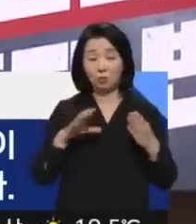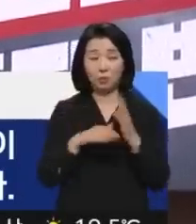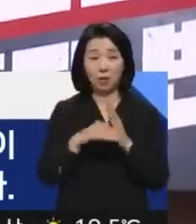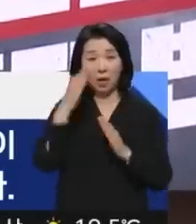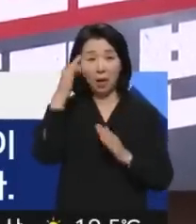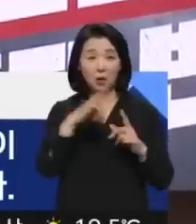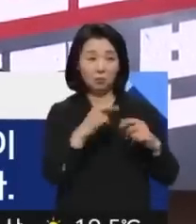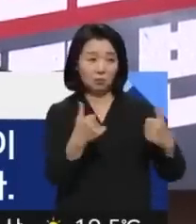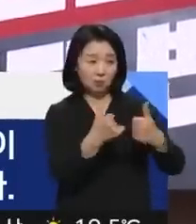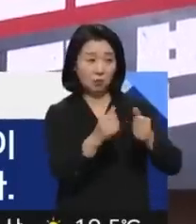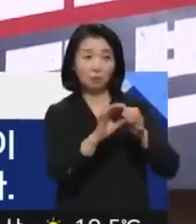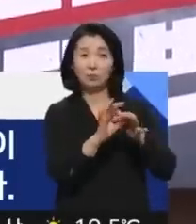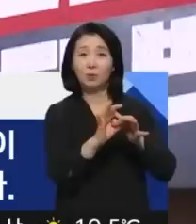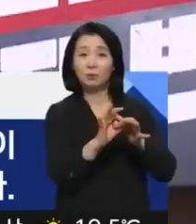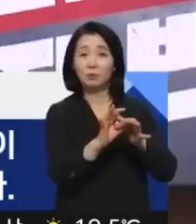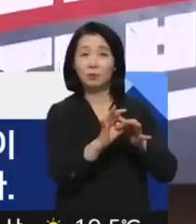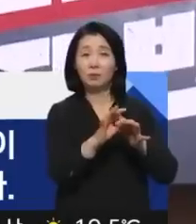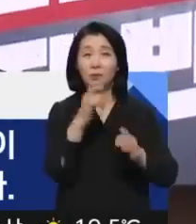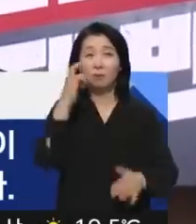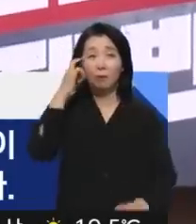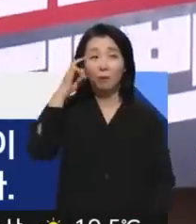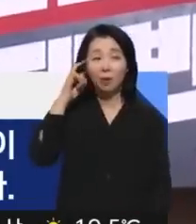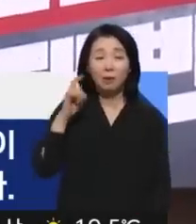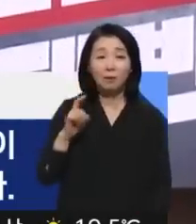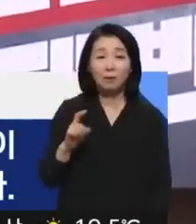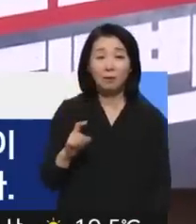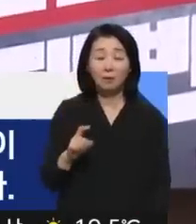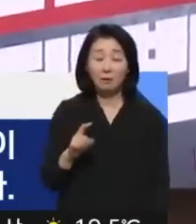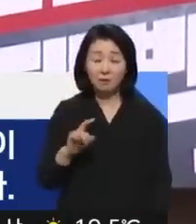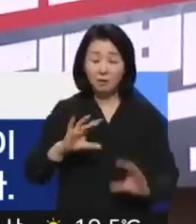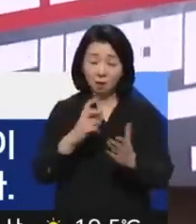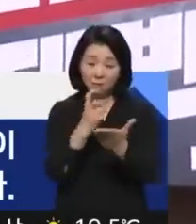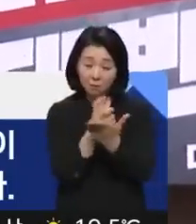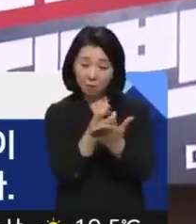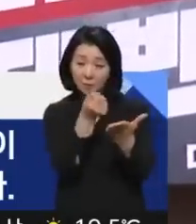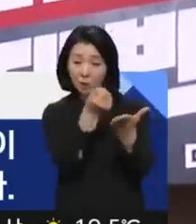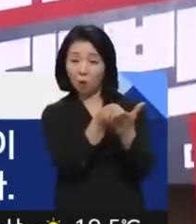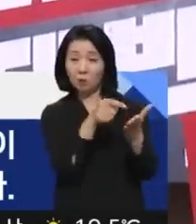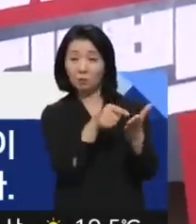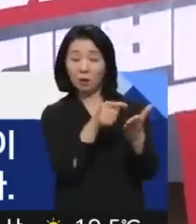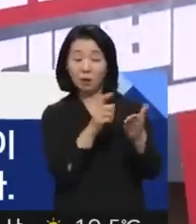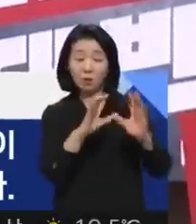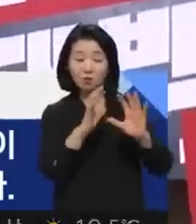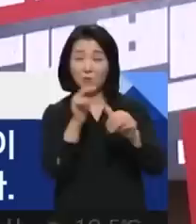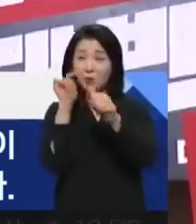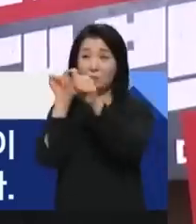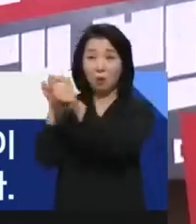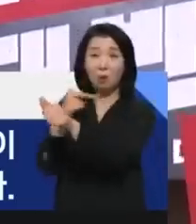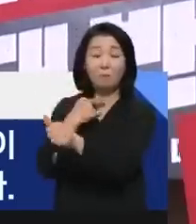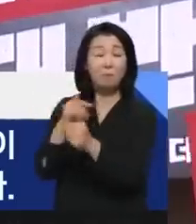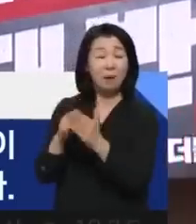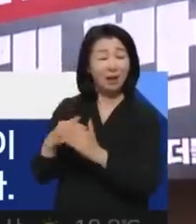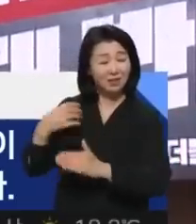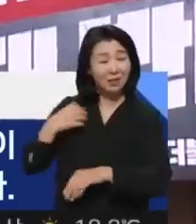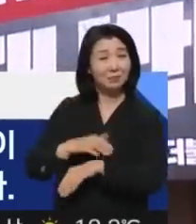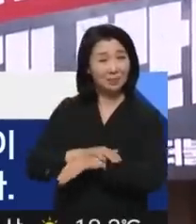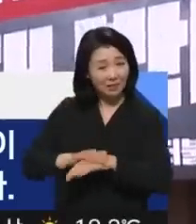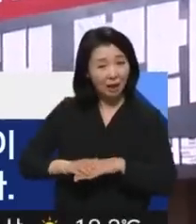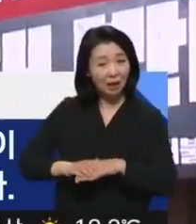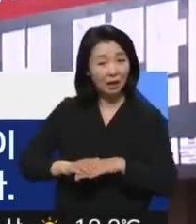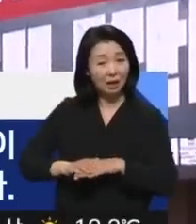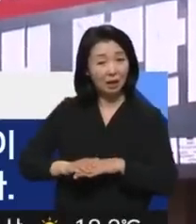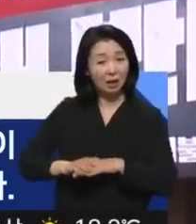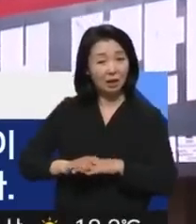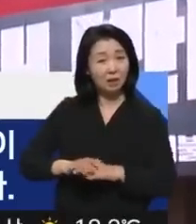통해서 과연 이 헌법이 정한, 국민이 명한 책무를 제대로